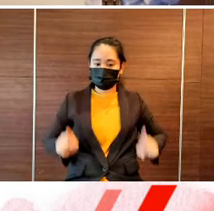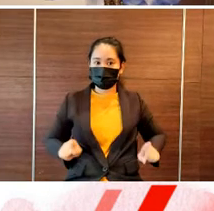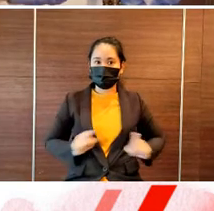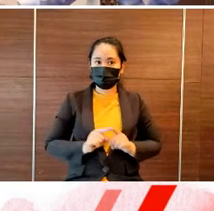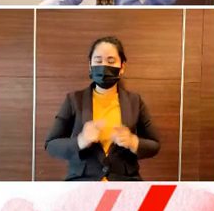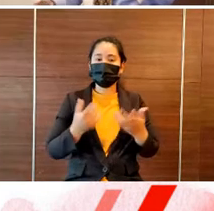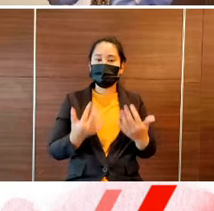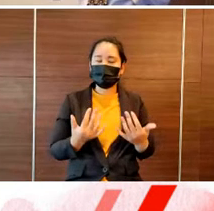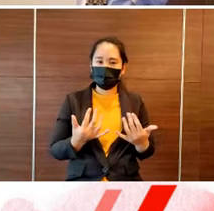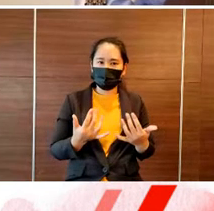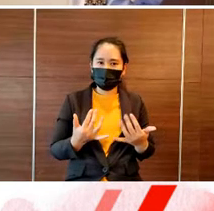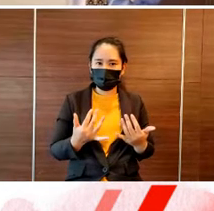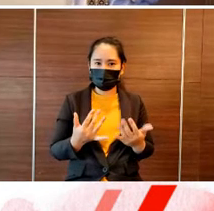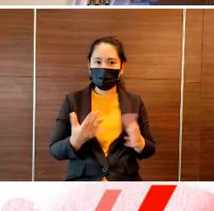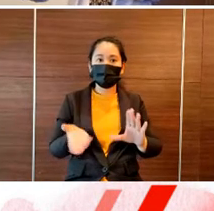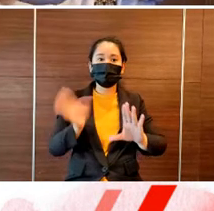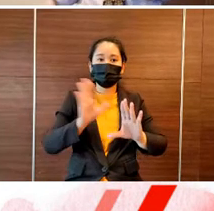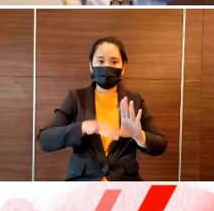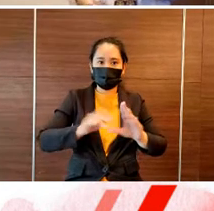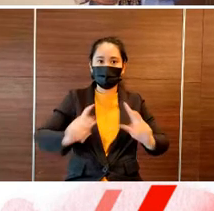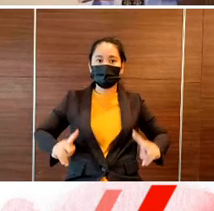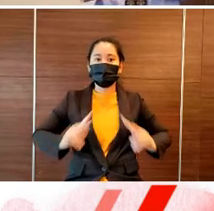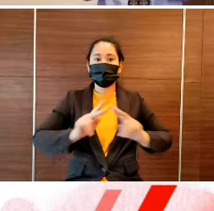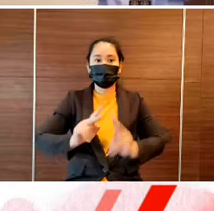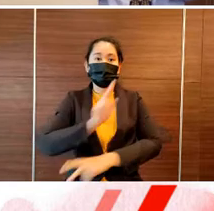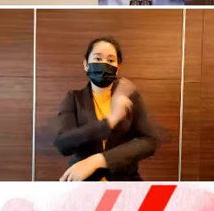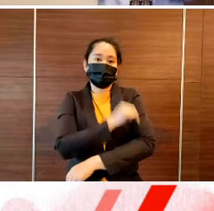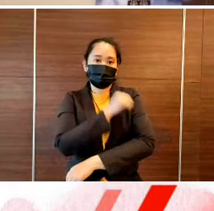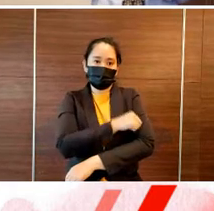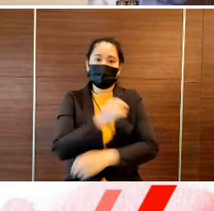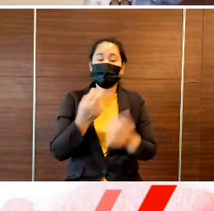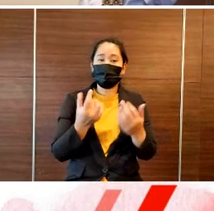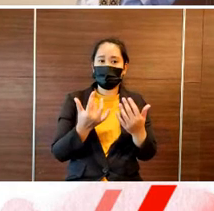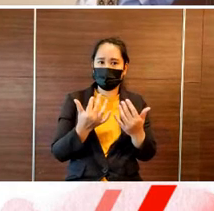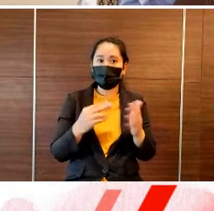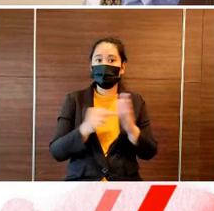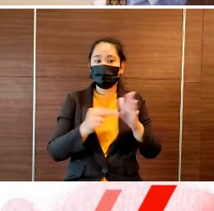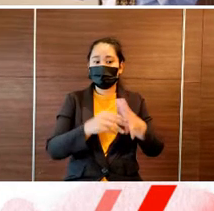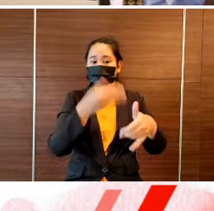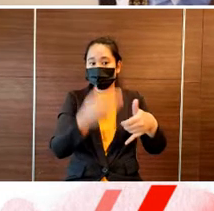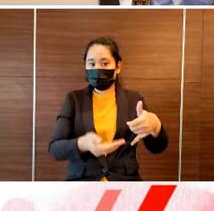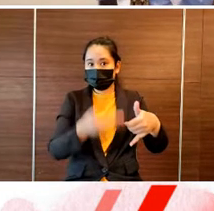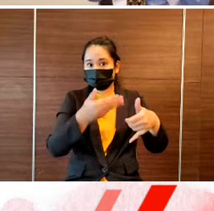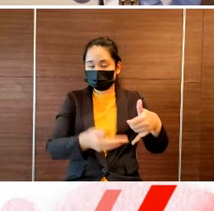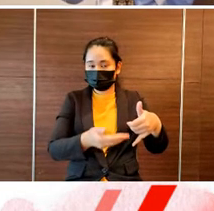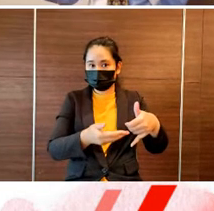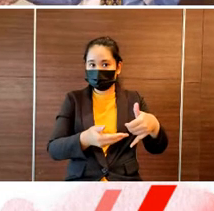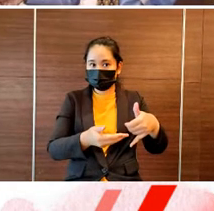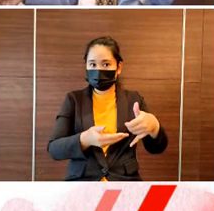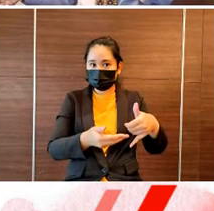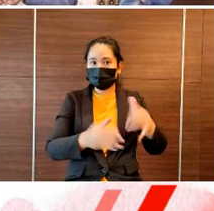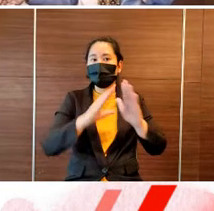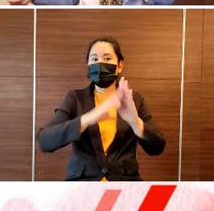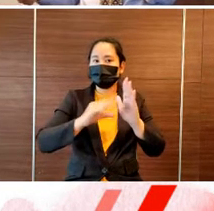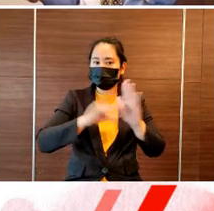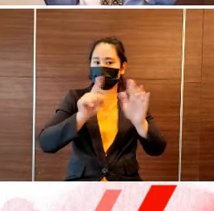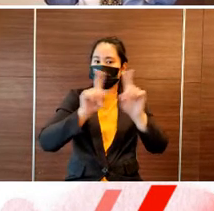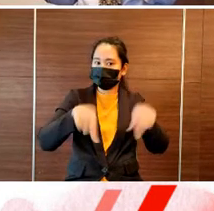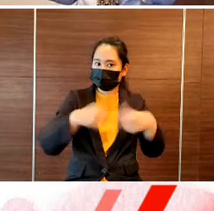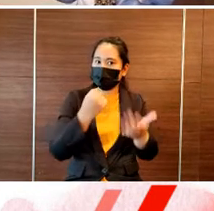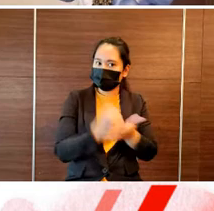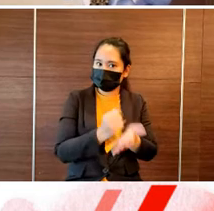การจดทะเบียนนะครับกับกระทรวงสาธารณสุขนะครับนะว่าเป็นว่าเซอร์ติฟายนะครับนะ